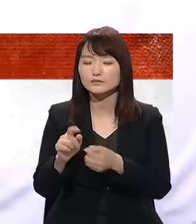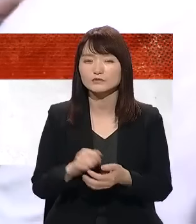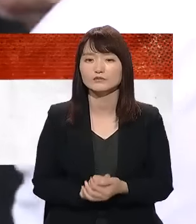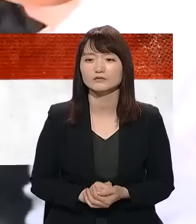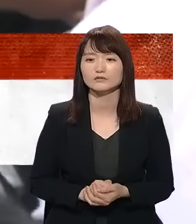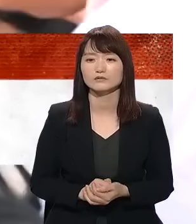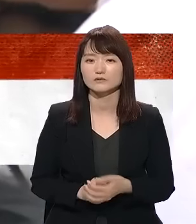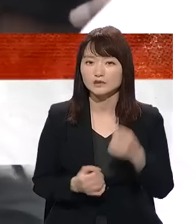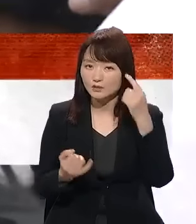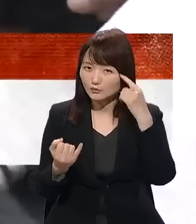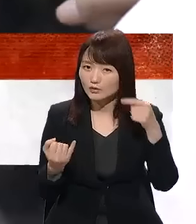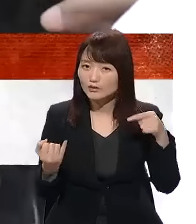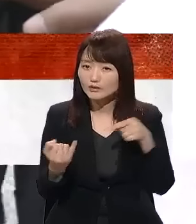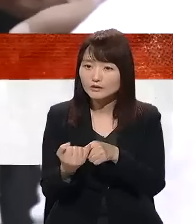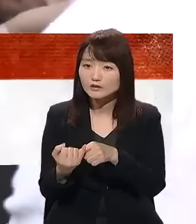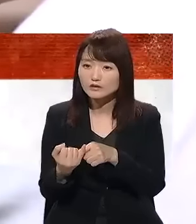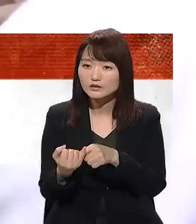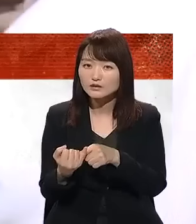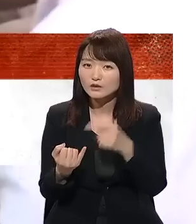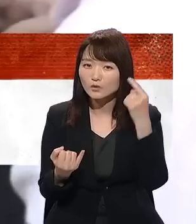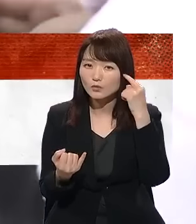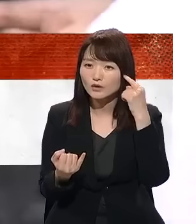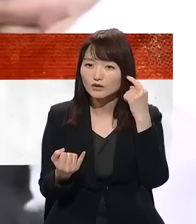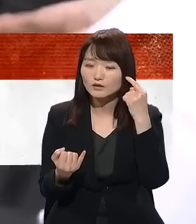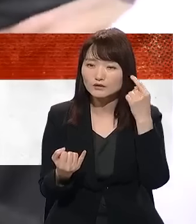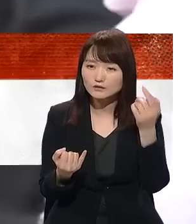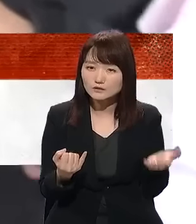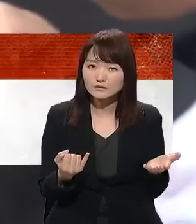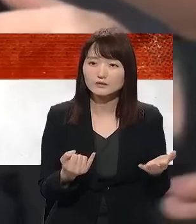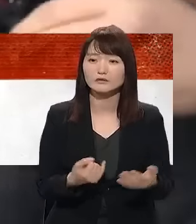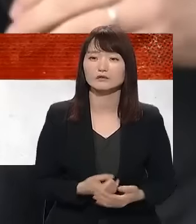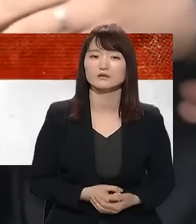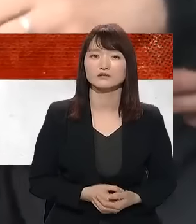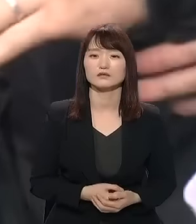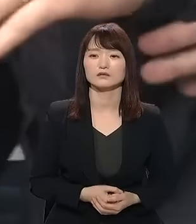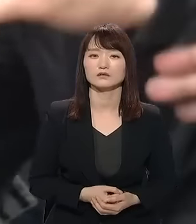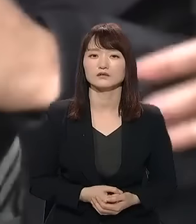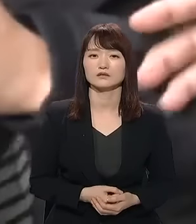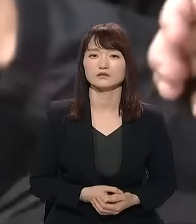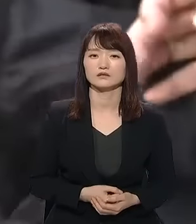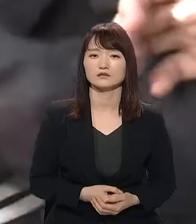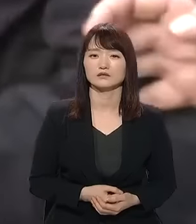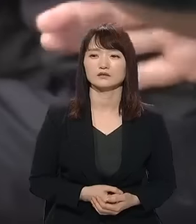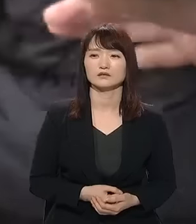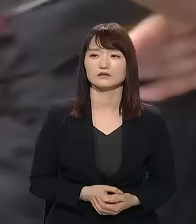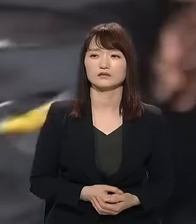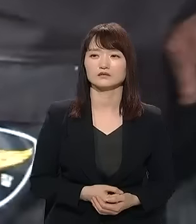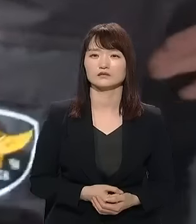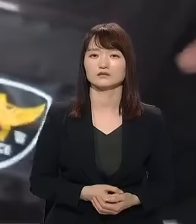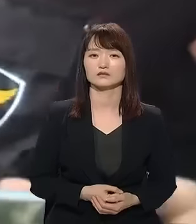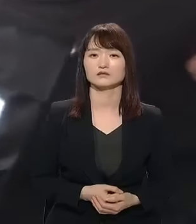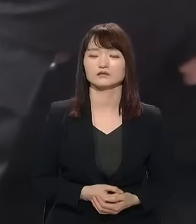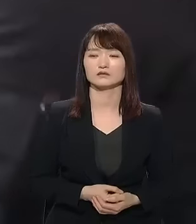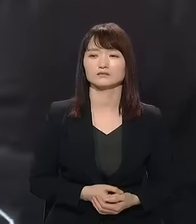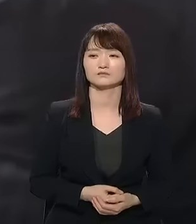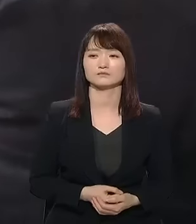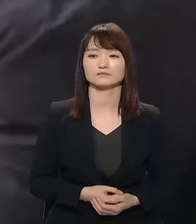왜 죽이나요 하셨어요 죄송요 이제 된 거 같은데